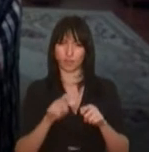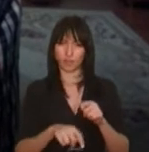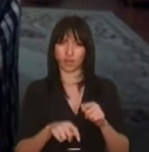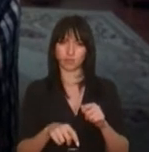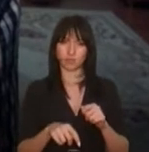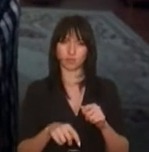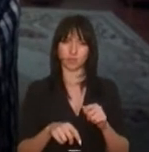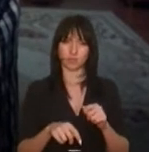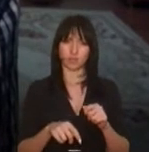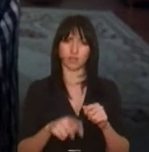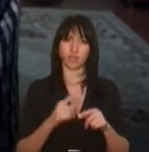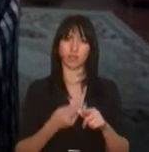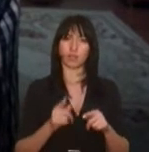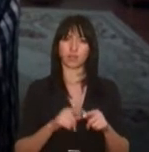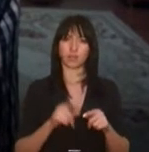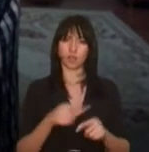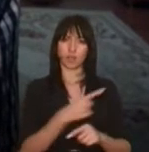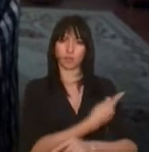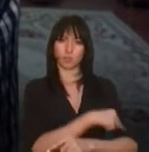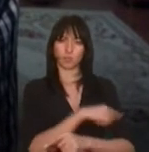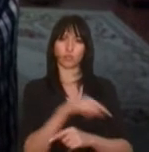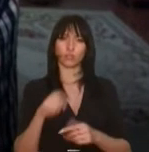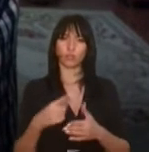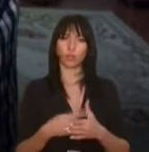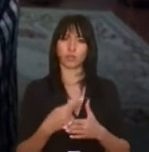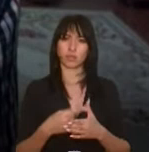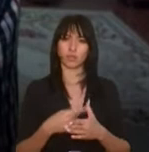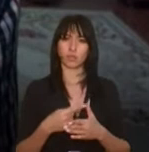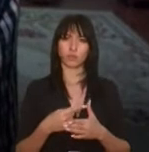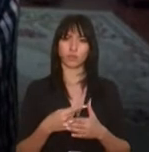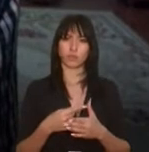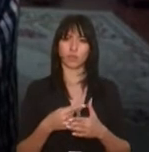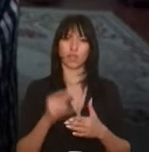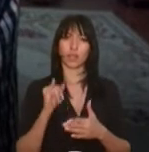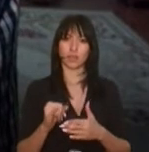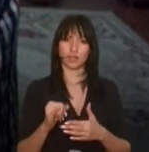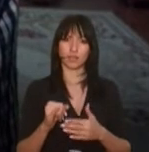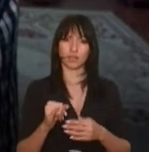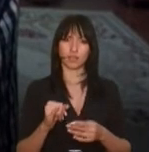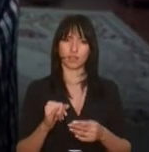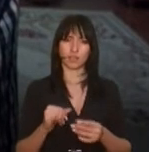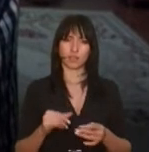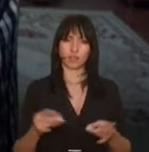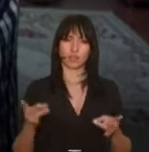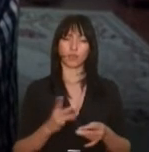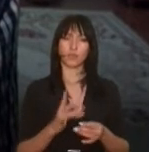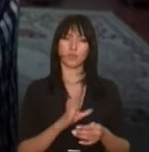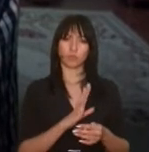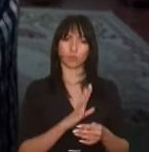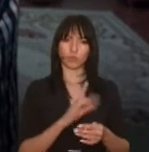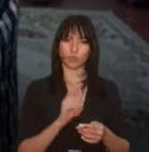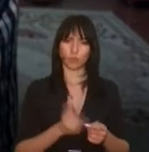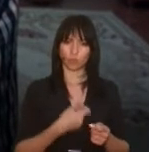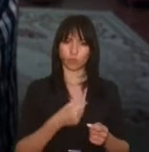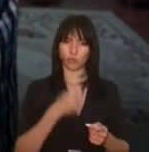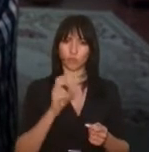і антропометрично, і відповідно розвиваються і органи системи, і хвороби, котрі знов-таки можна було не побачити